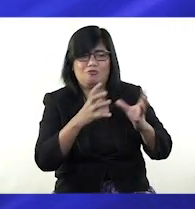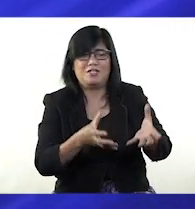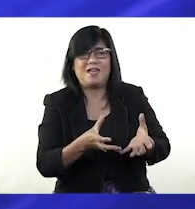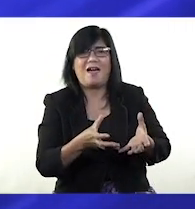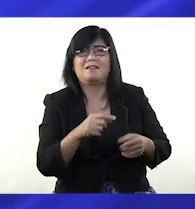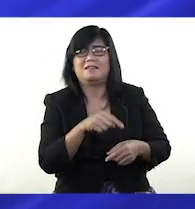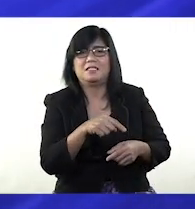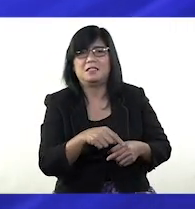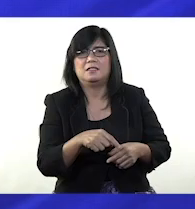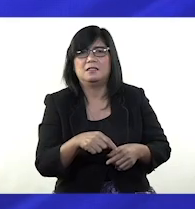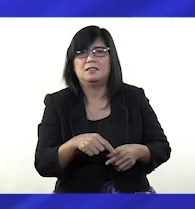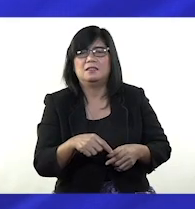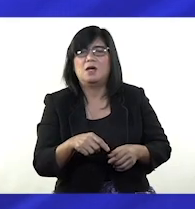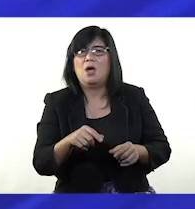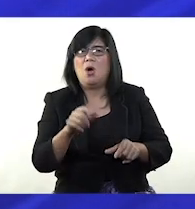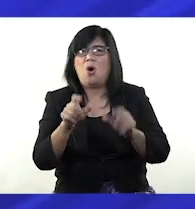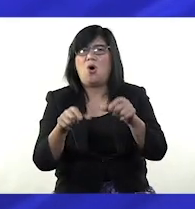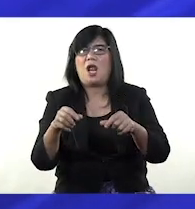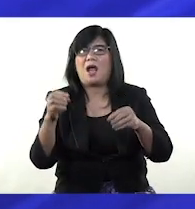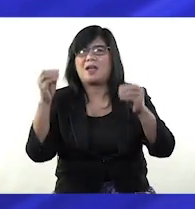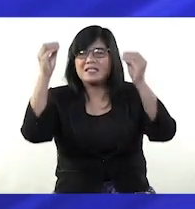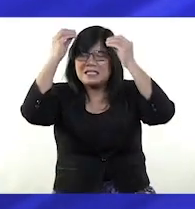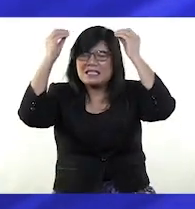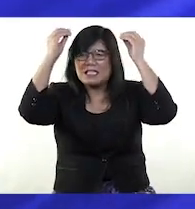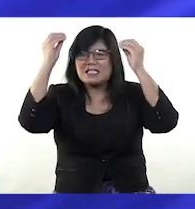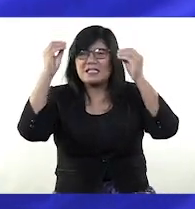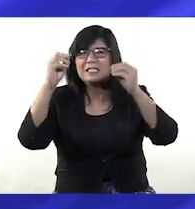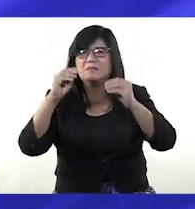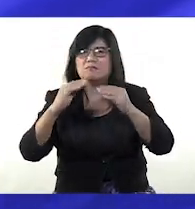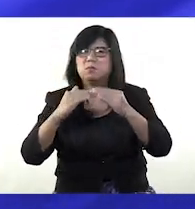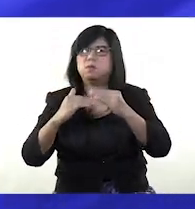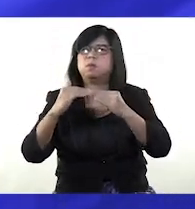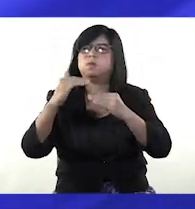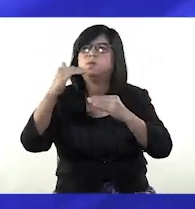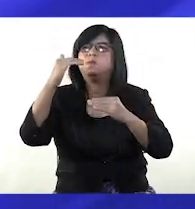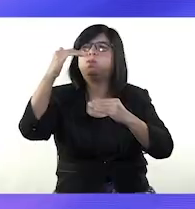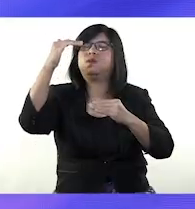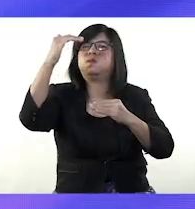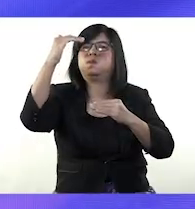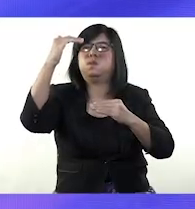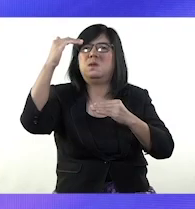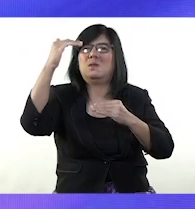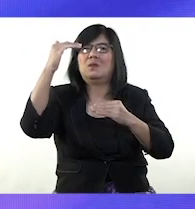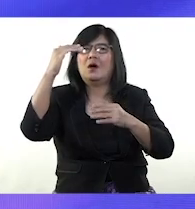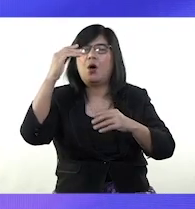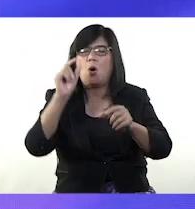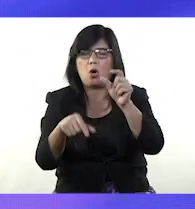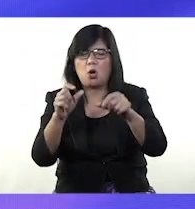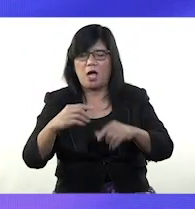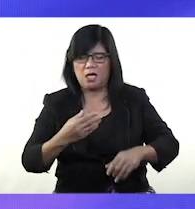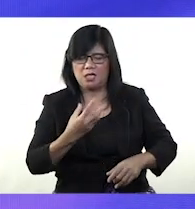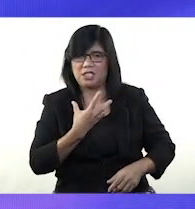Hai tingkat orang stres semakin tinggi MP3 orang kecewa semakin tinggi